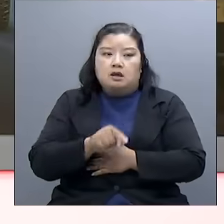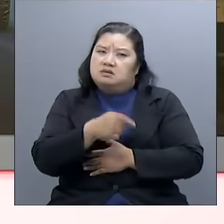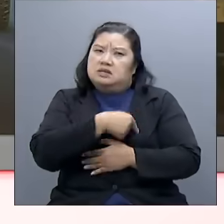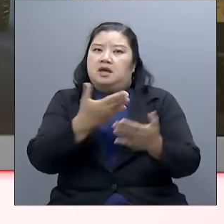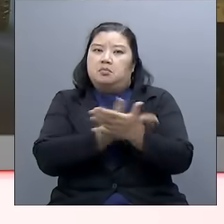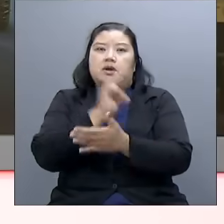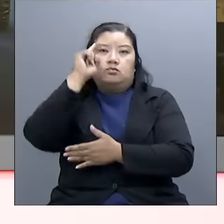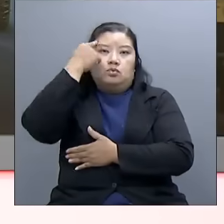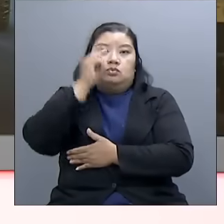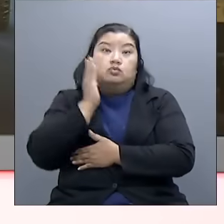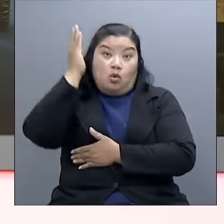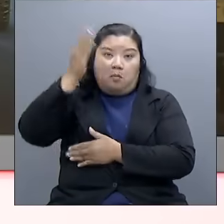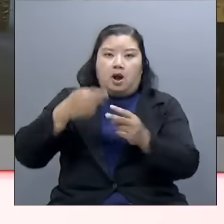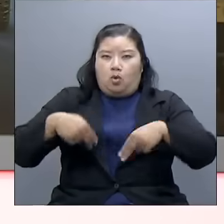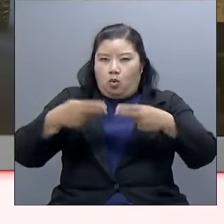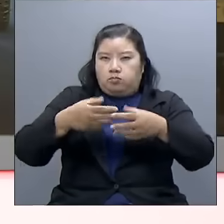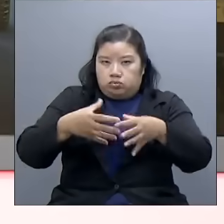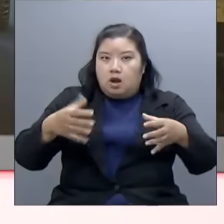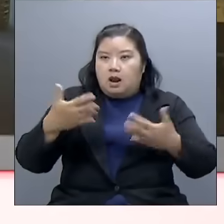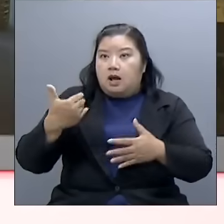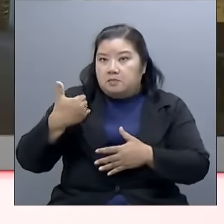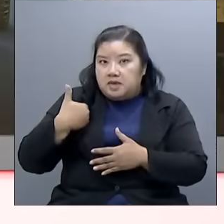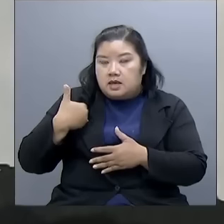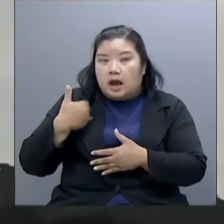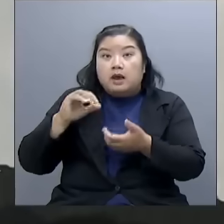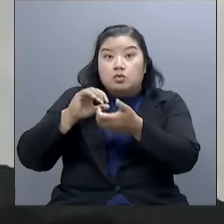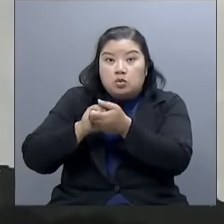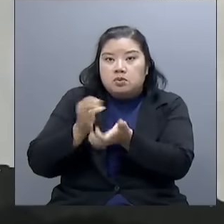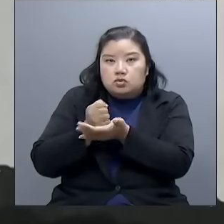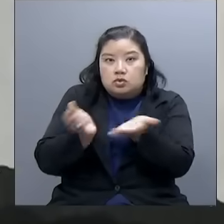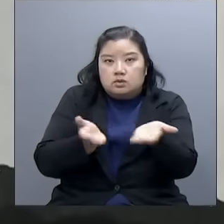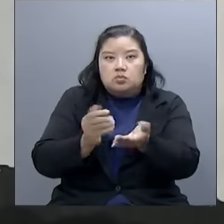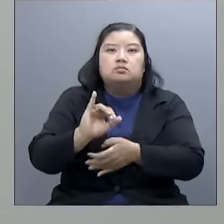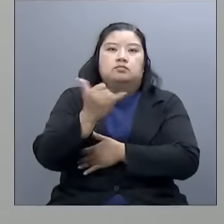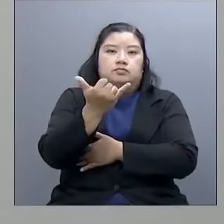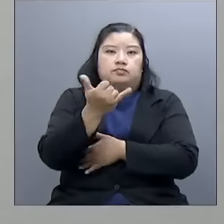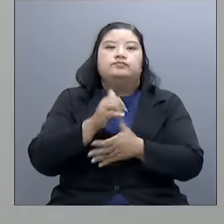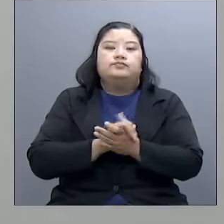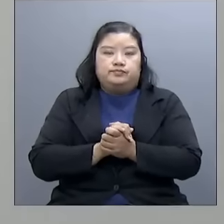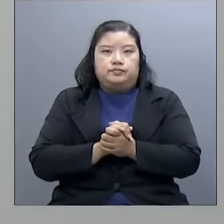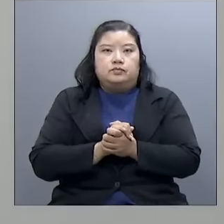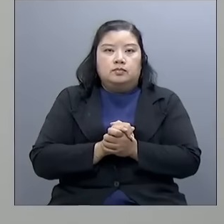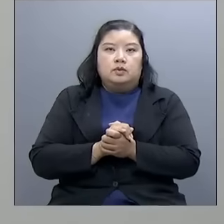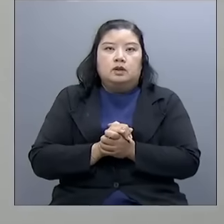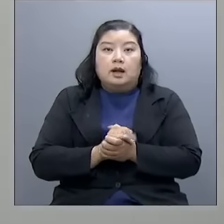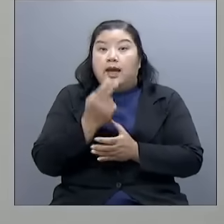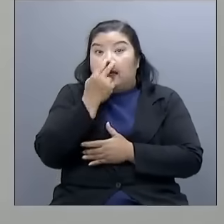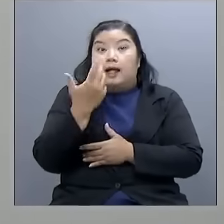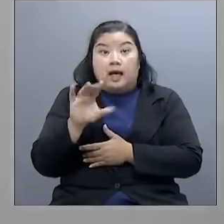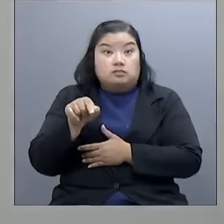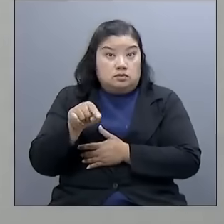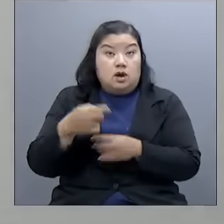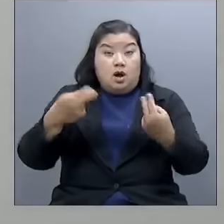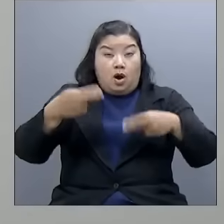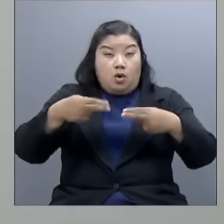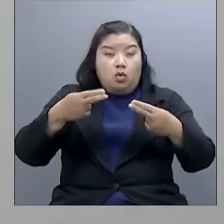ถ้าสงครามขยายวงหรือว่ามีใครสอดมือเข้ามายุ่งเกี่ยวค่ะเมื่อประเมินจากท่าทีในความขัดแย้งครั้ง